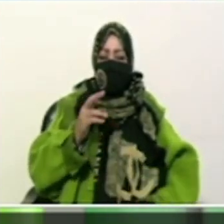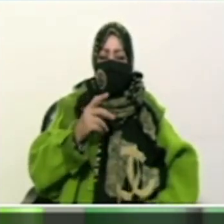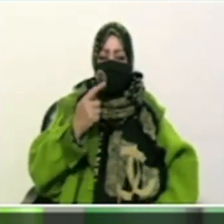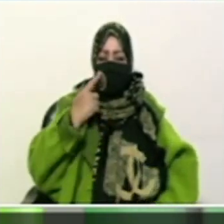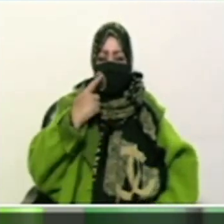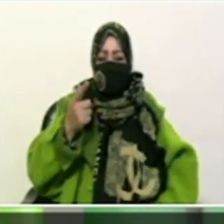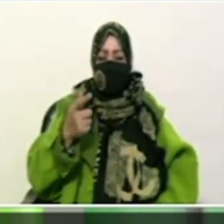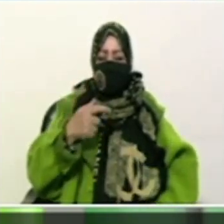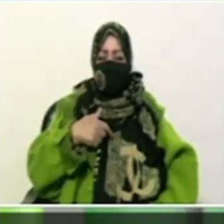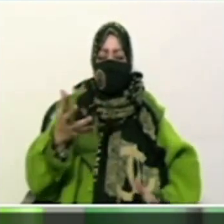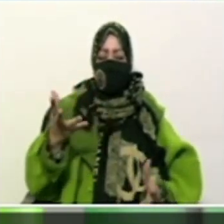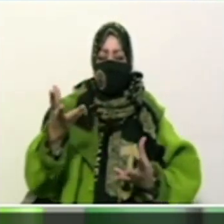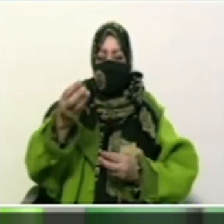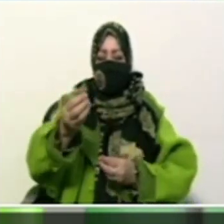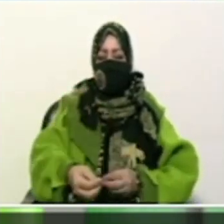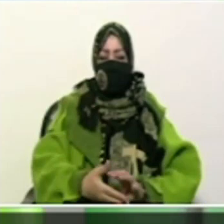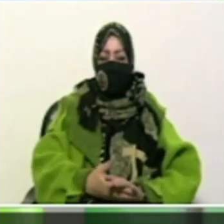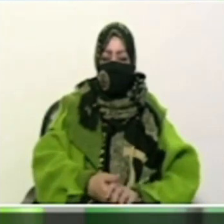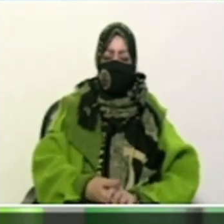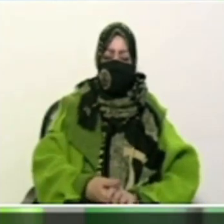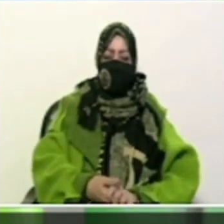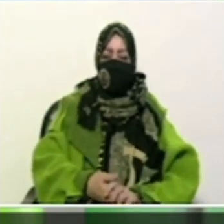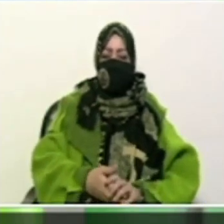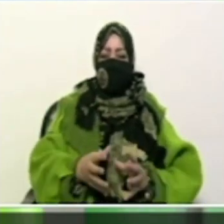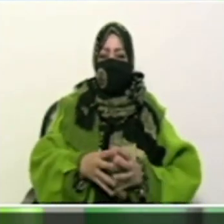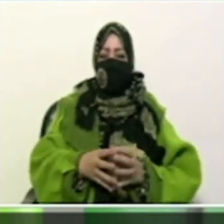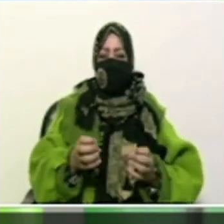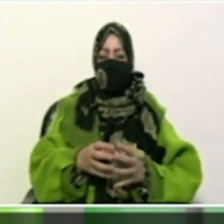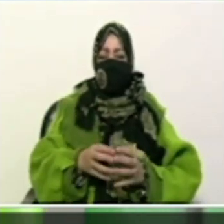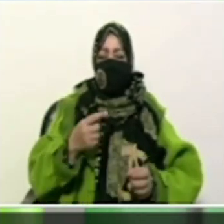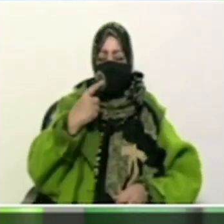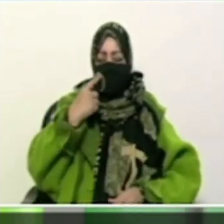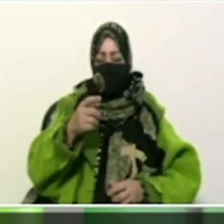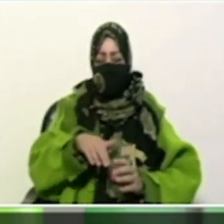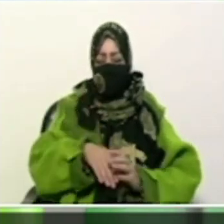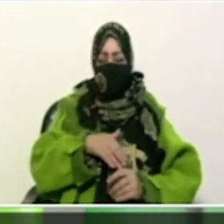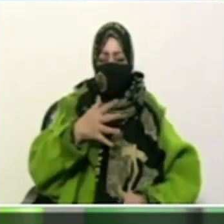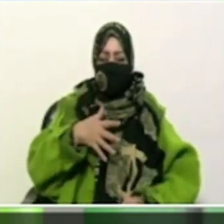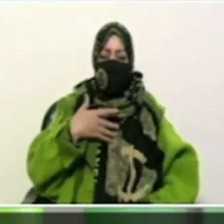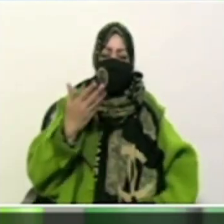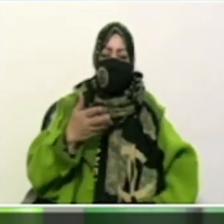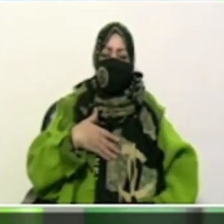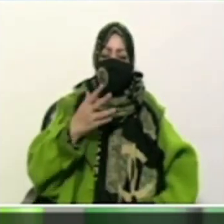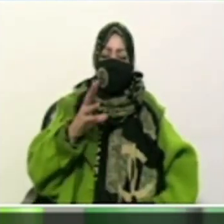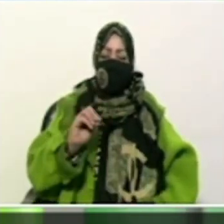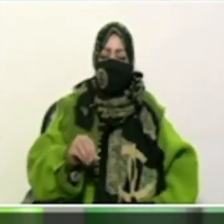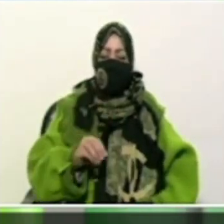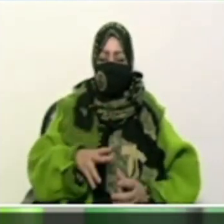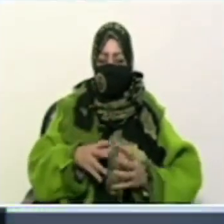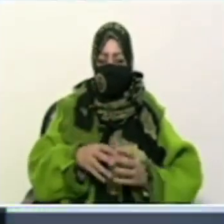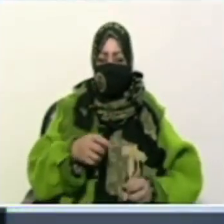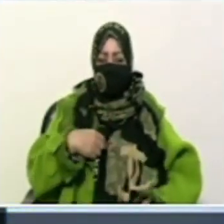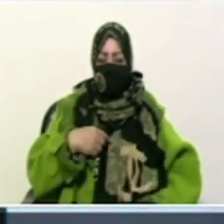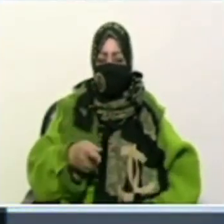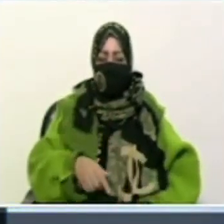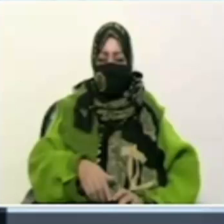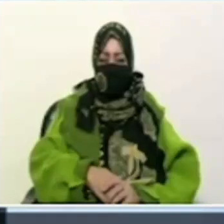خير نعلق إن شاء الله على سؤاليك أخي ميلاد، بارك الله فيك على تواصلك معنا.